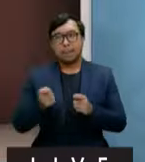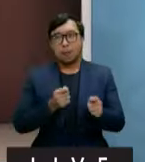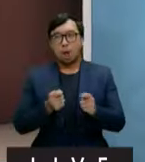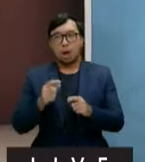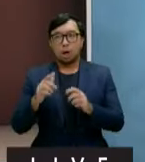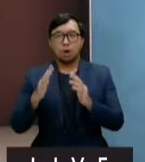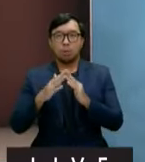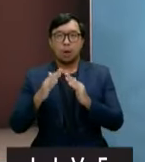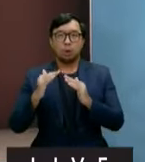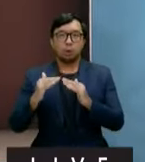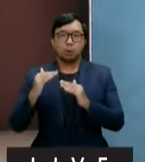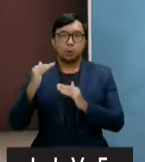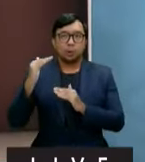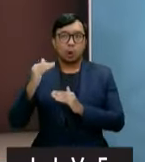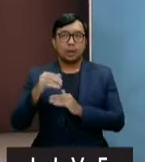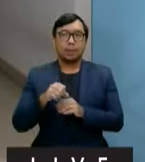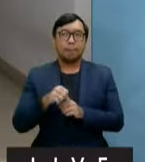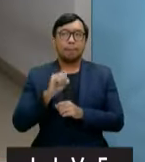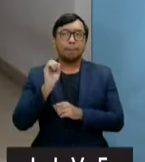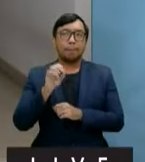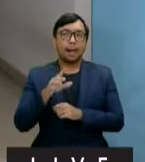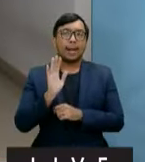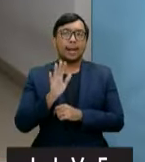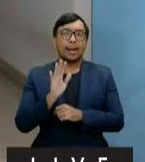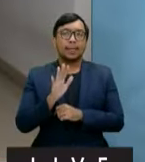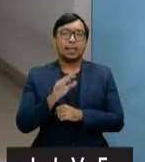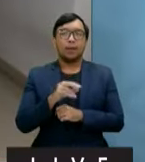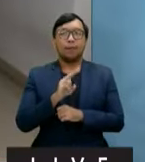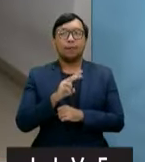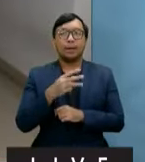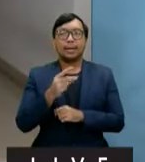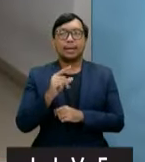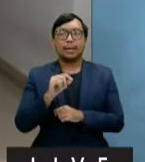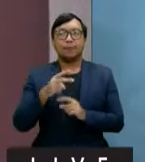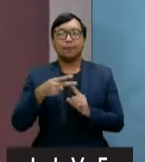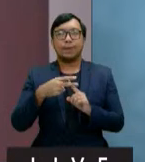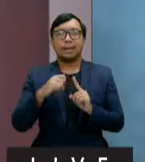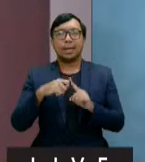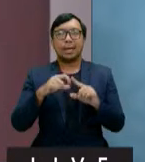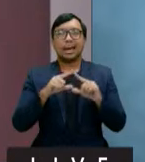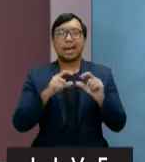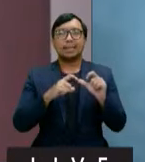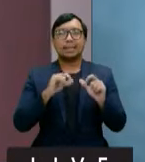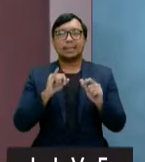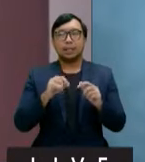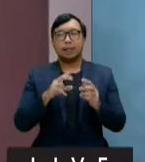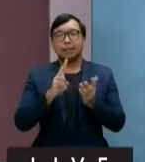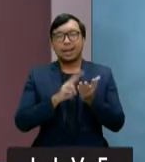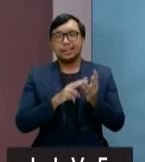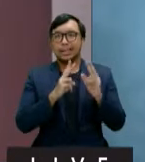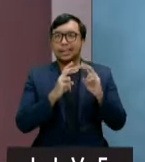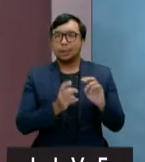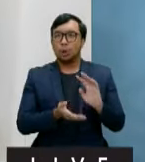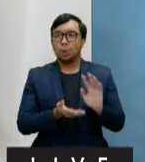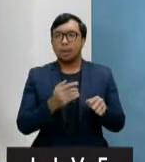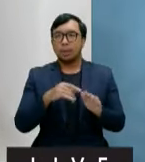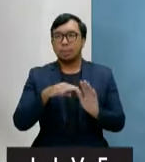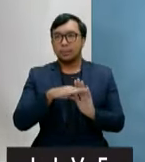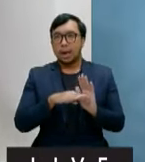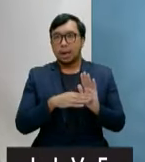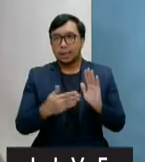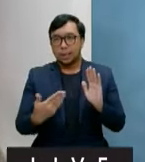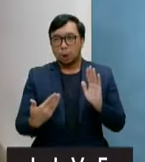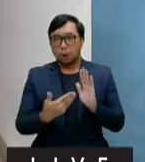menyatakan bahwa mereka akan melakukan verifikasi ulang begitu kan, karena ada beberapa syarat dan ketentuan yang harus dilakukan ataupun syarat-syarat